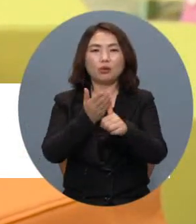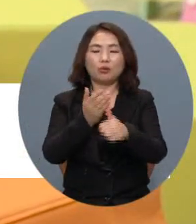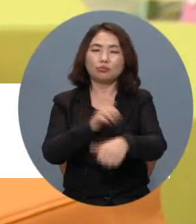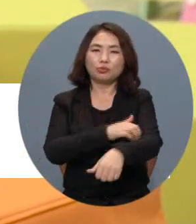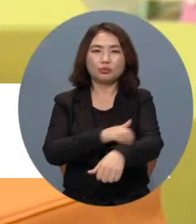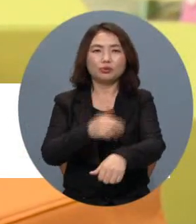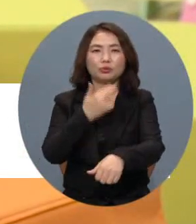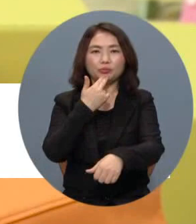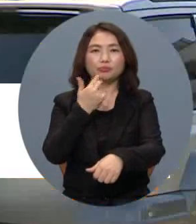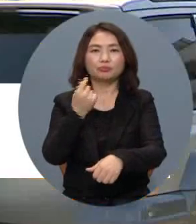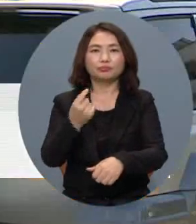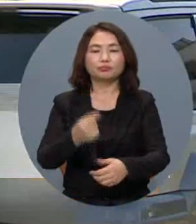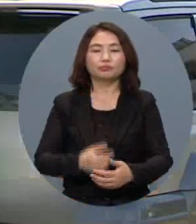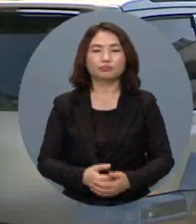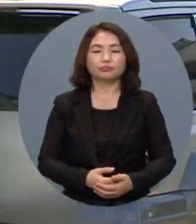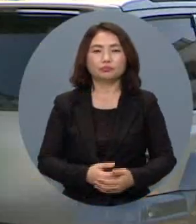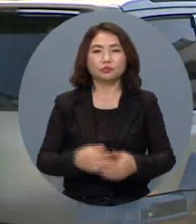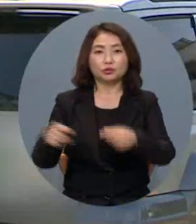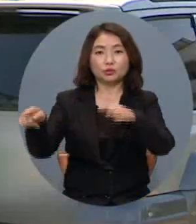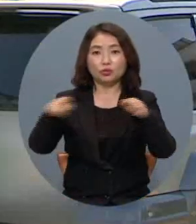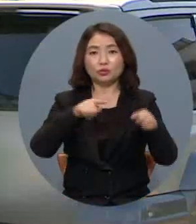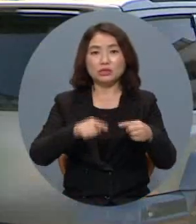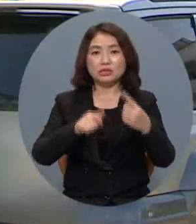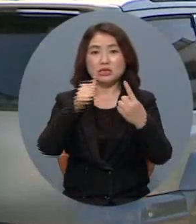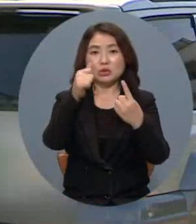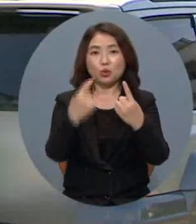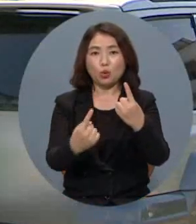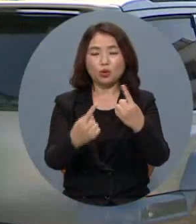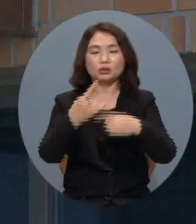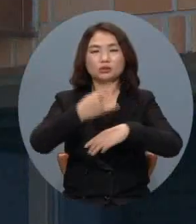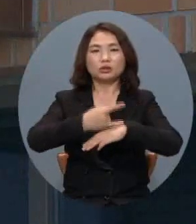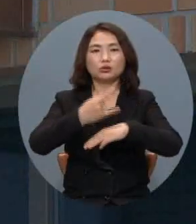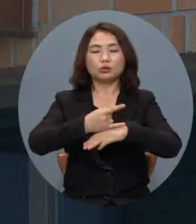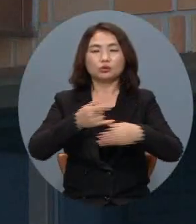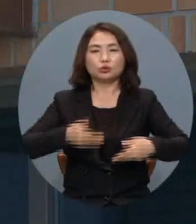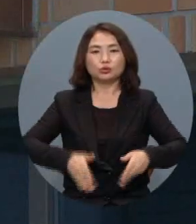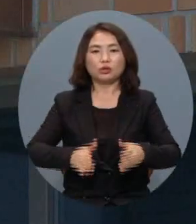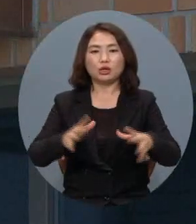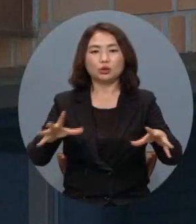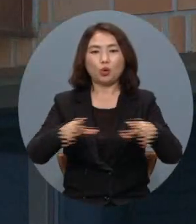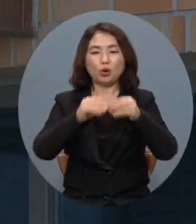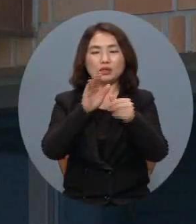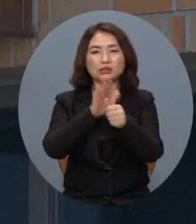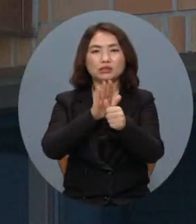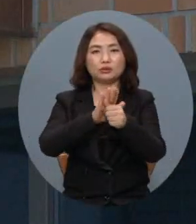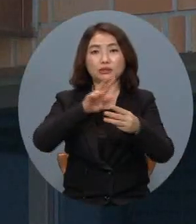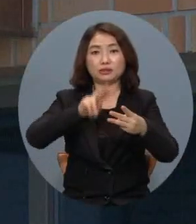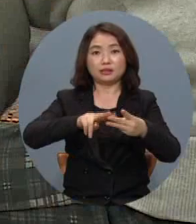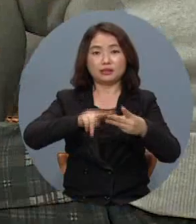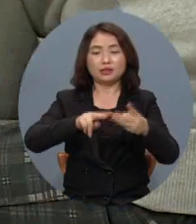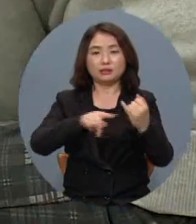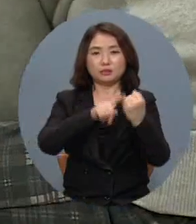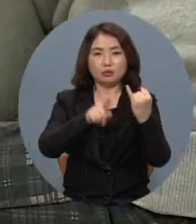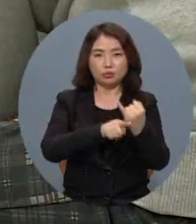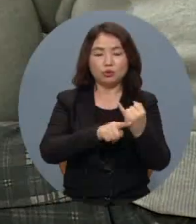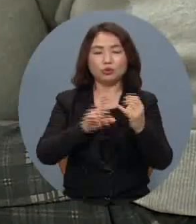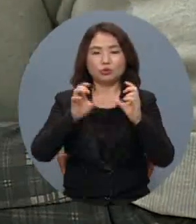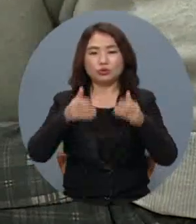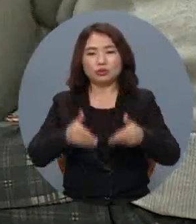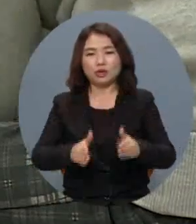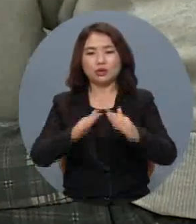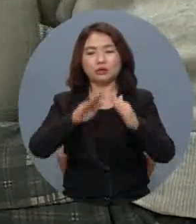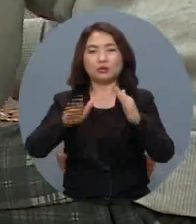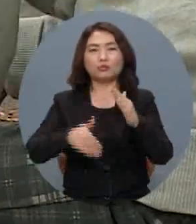불편한건 없는것도 전국 1호로 문을 연 의성군 출산 통합지원 센터는 임산부와 출산